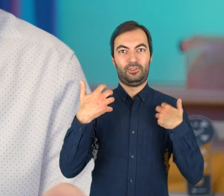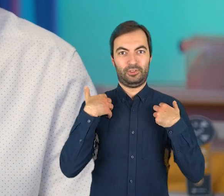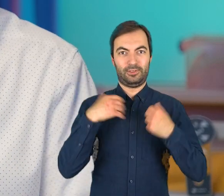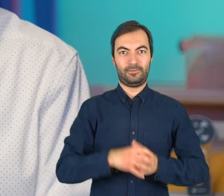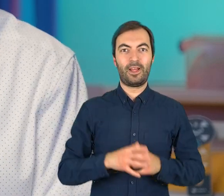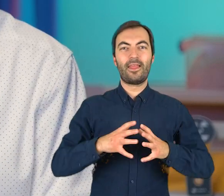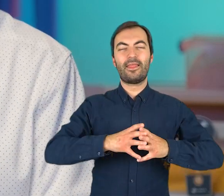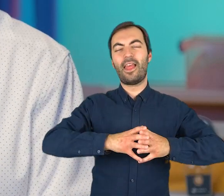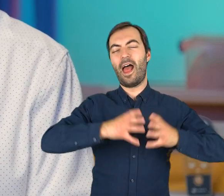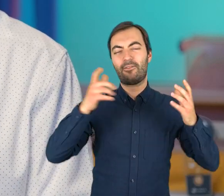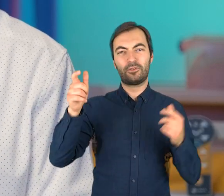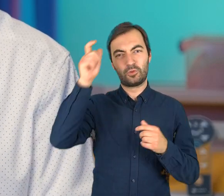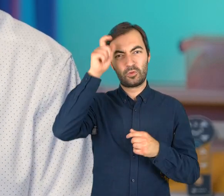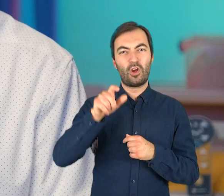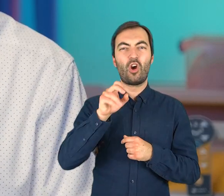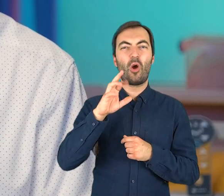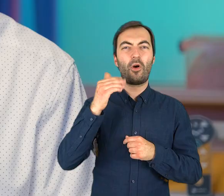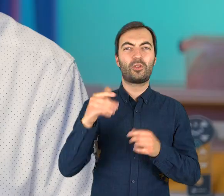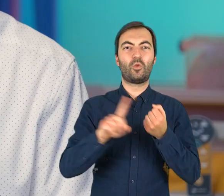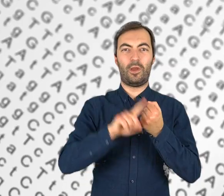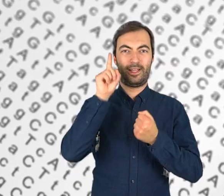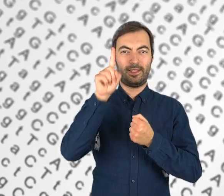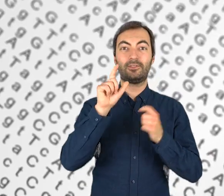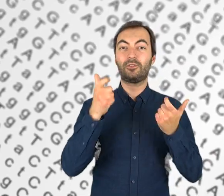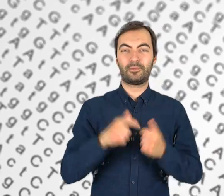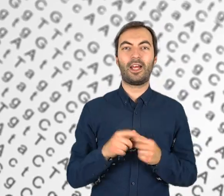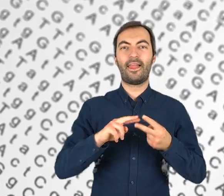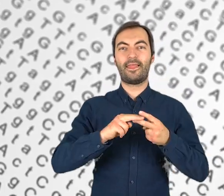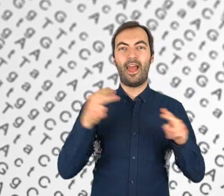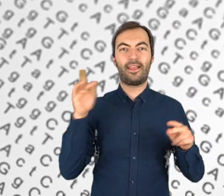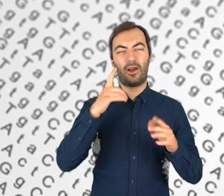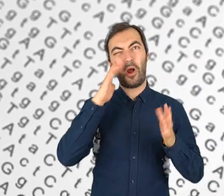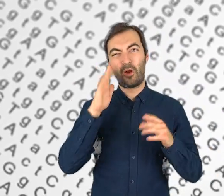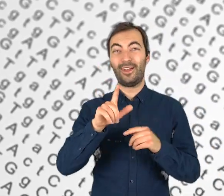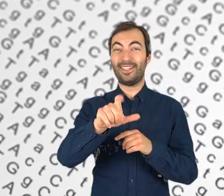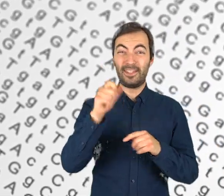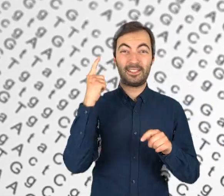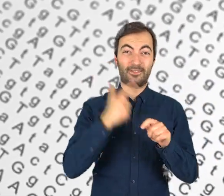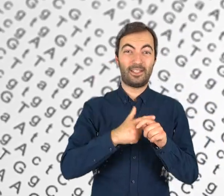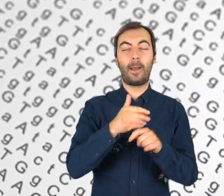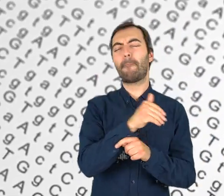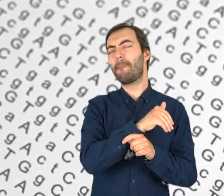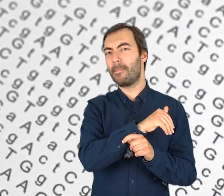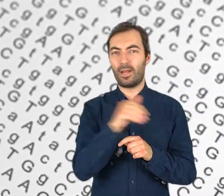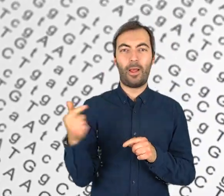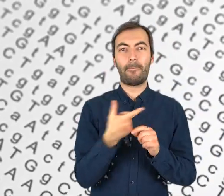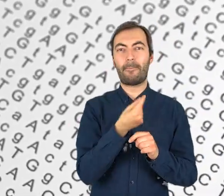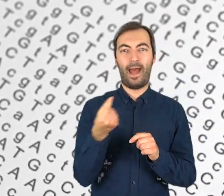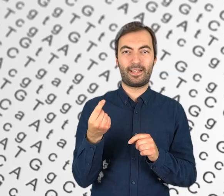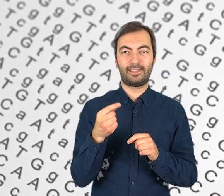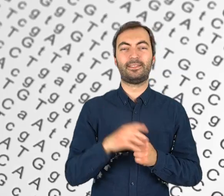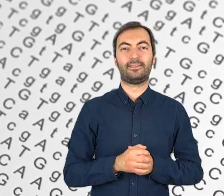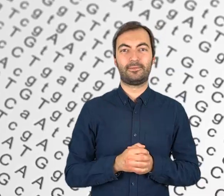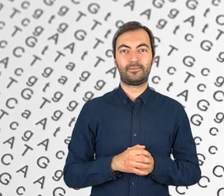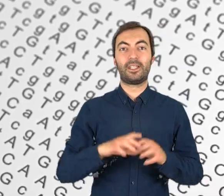ten oznaczony numerem 1, zawiera DNA złożone z około 220 milionów par zasad. Po całkowitym rozwinięciu